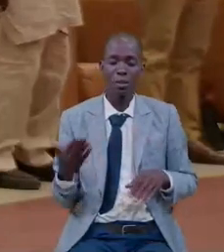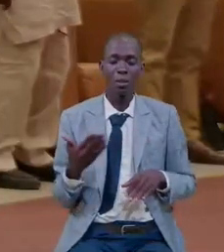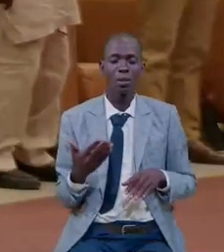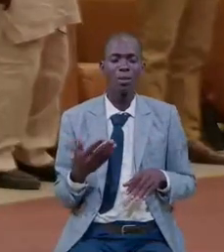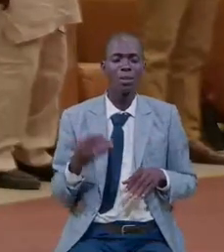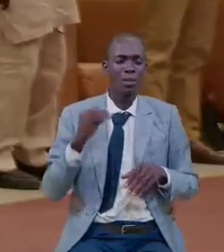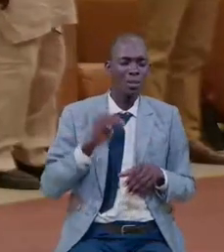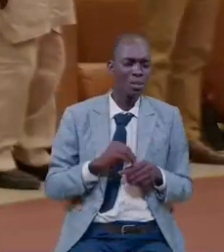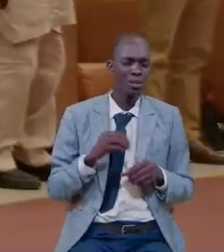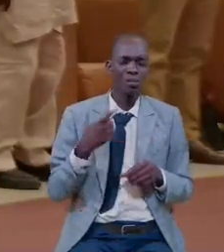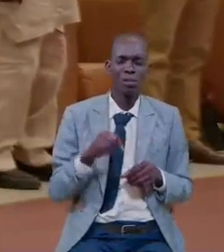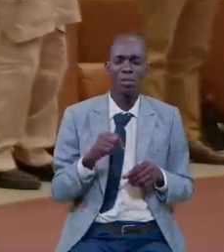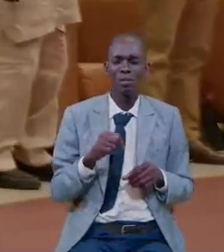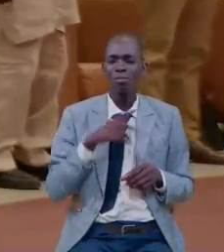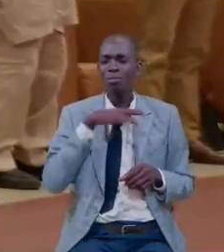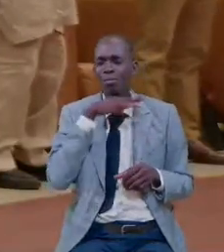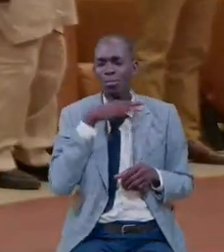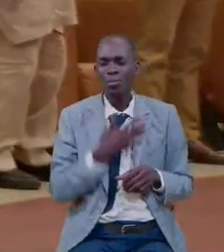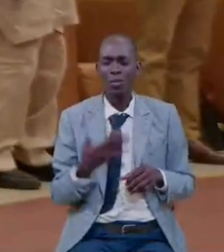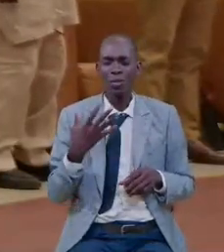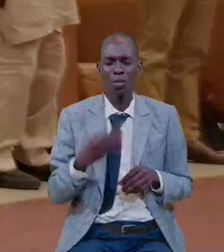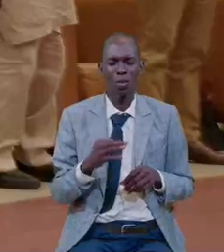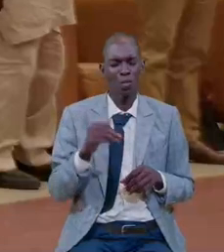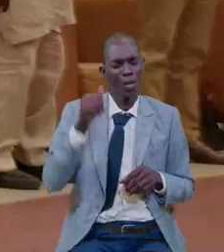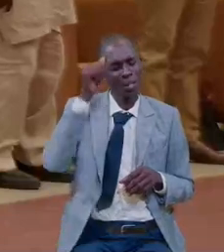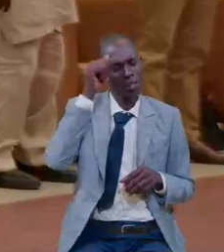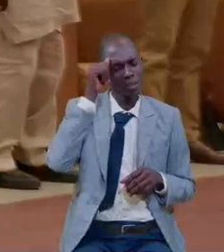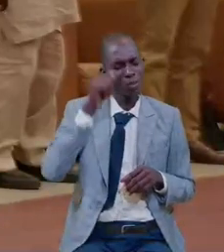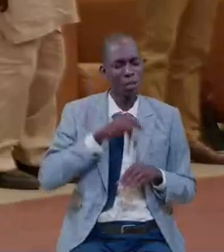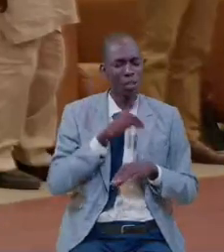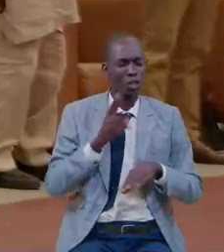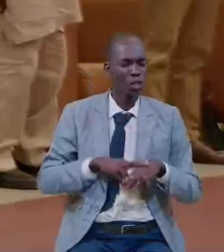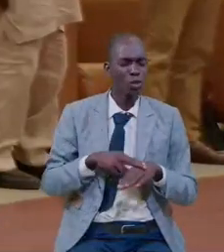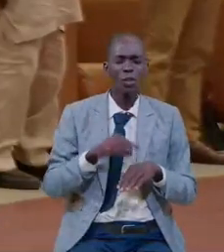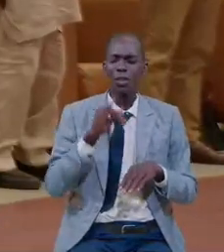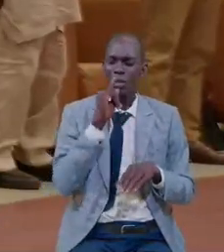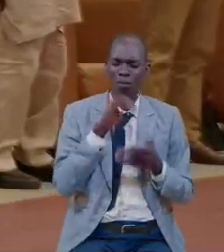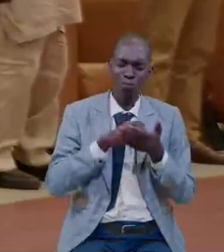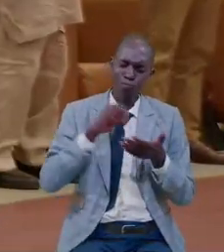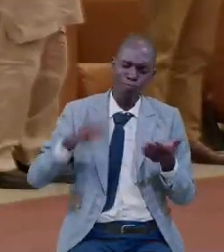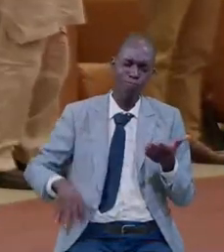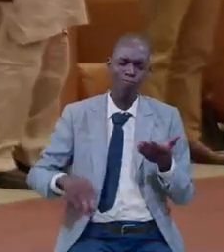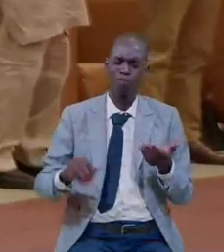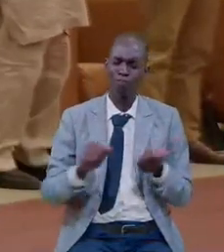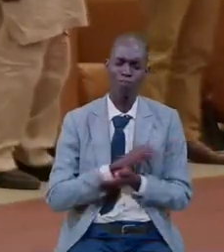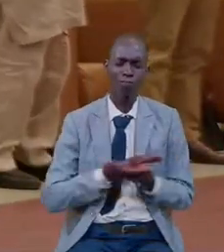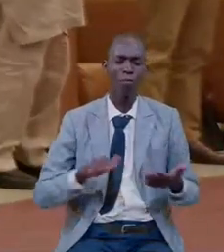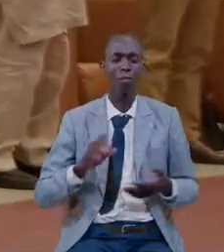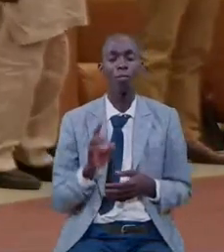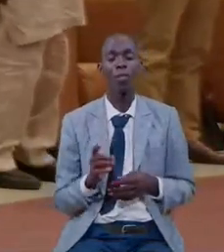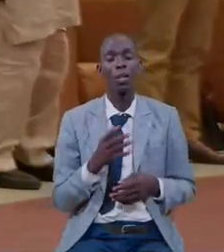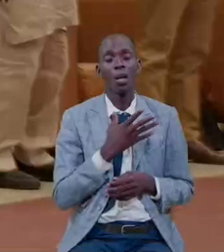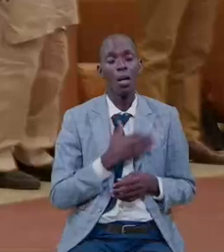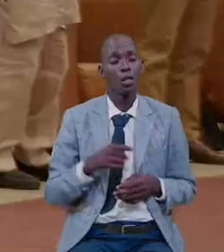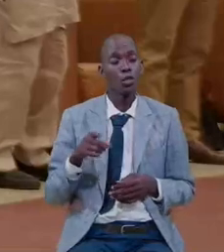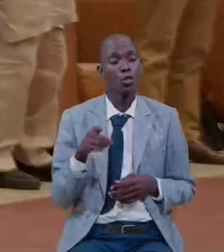apparence, une espèce de mal. Il n'y a rien à couvrir. La nature adamique est déracinée. Et vous